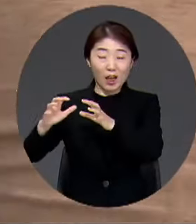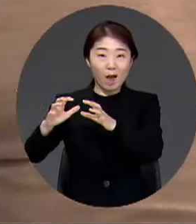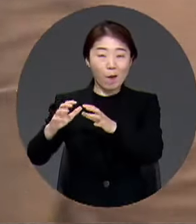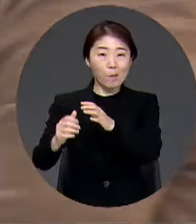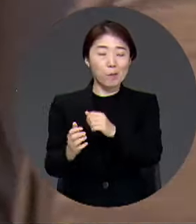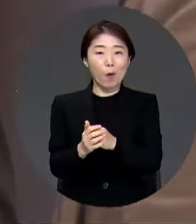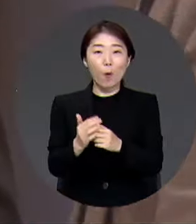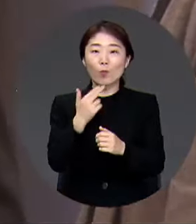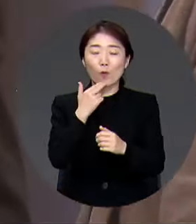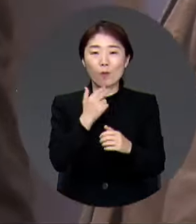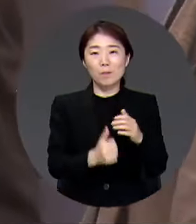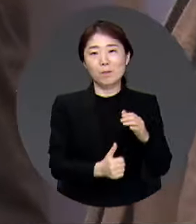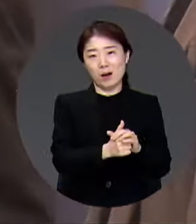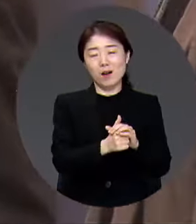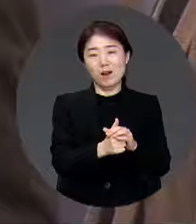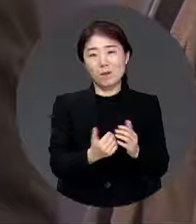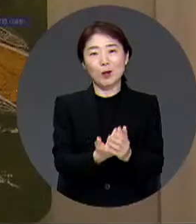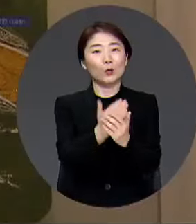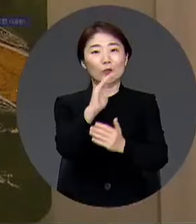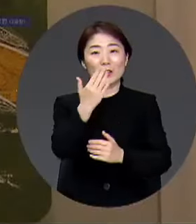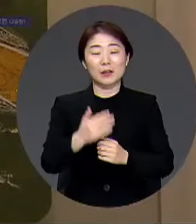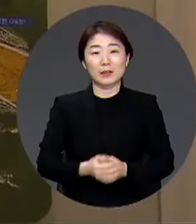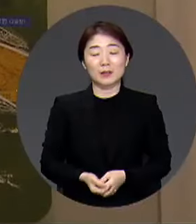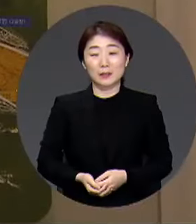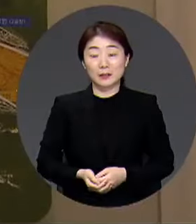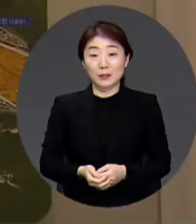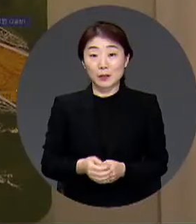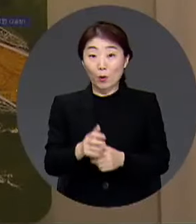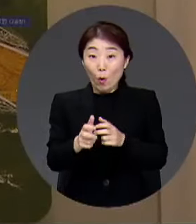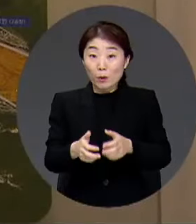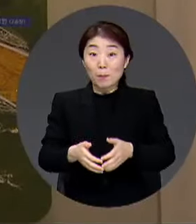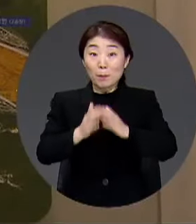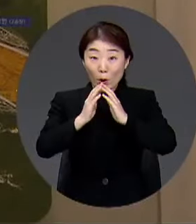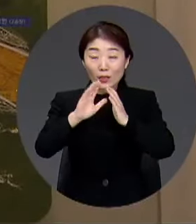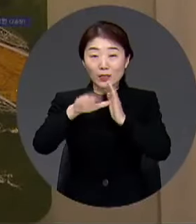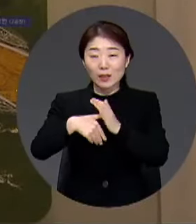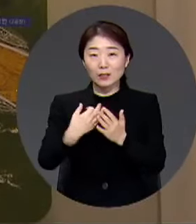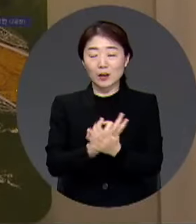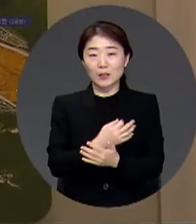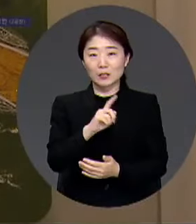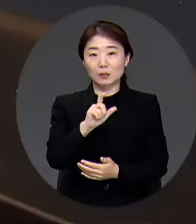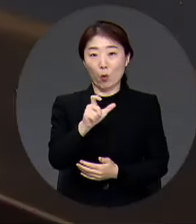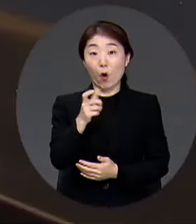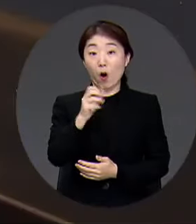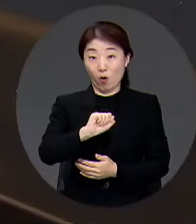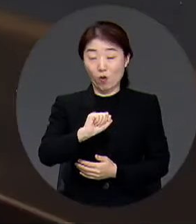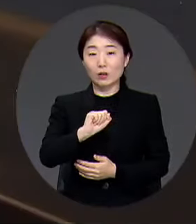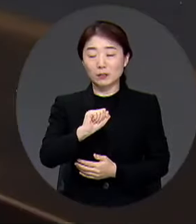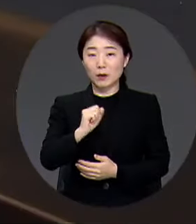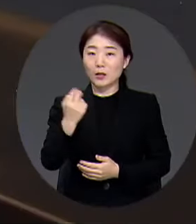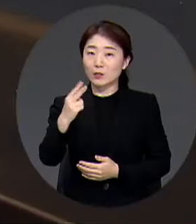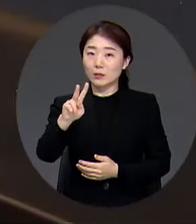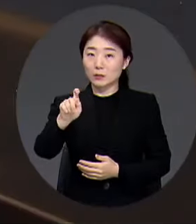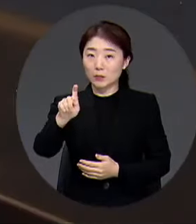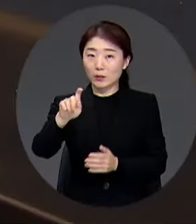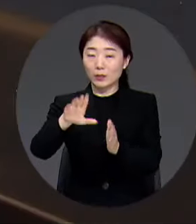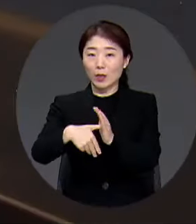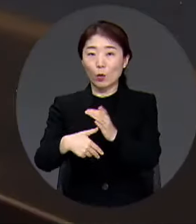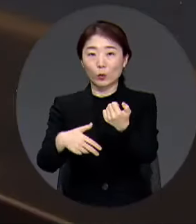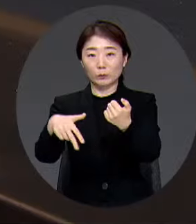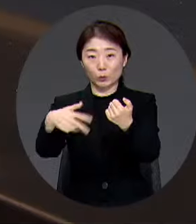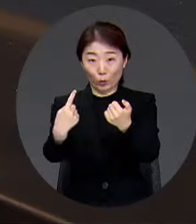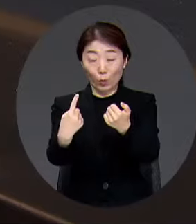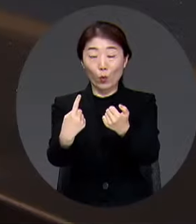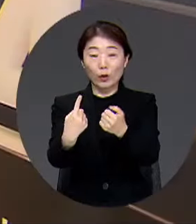힘들 정도로 급성장했습니다. 공단 조성 당시 생산액은 15억 원이었지만 2011년엔 50조